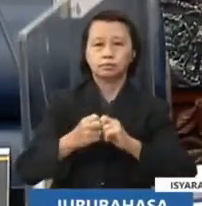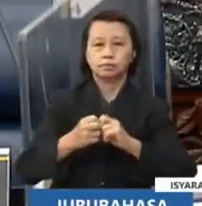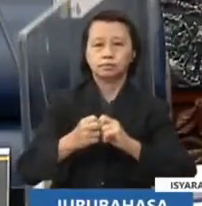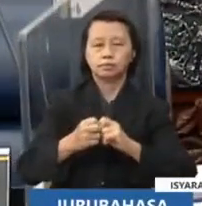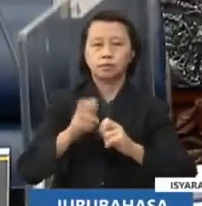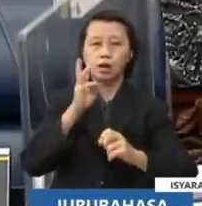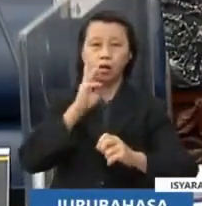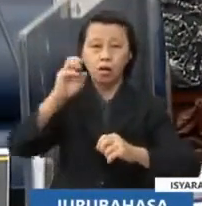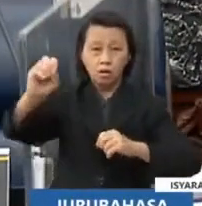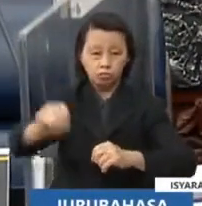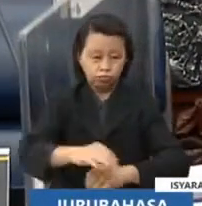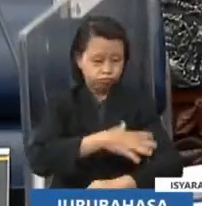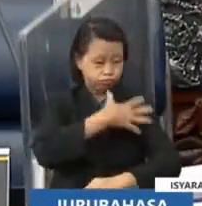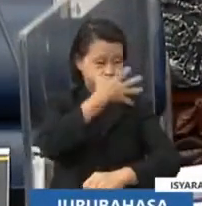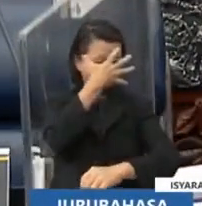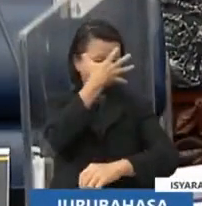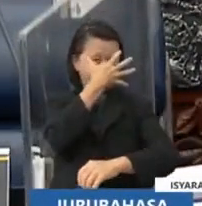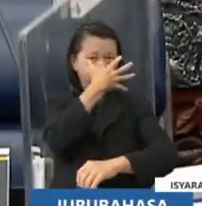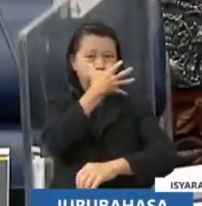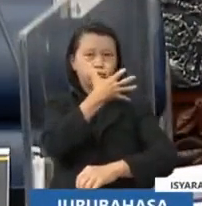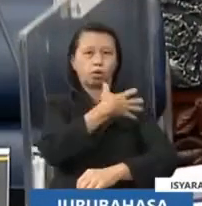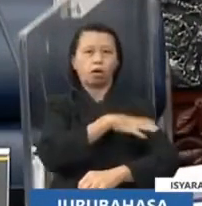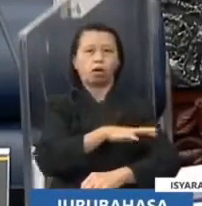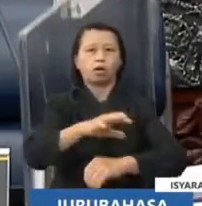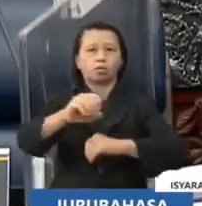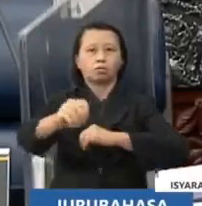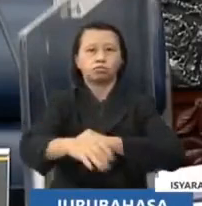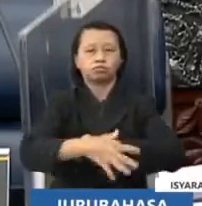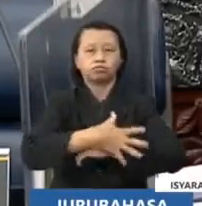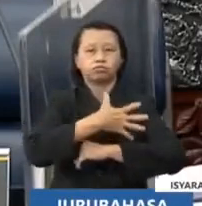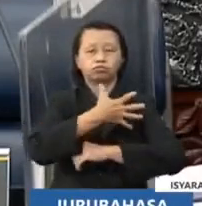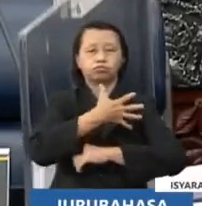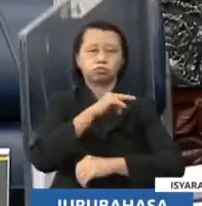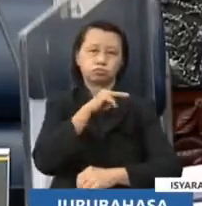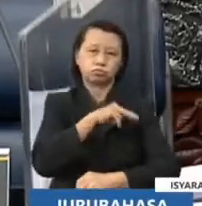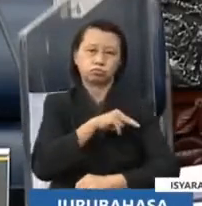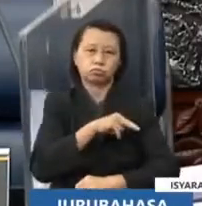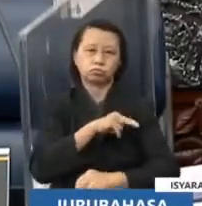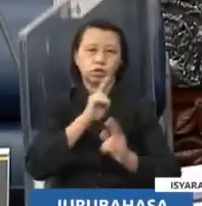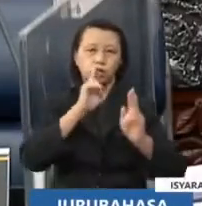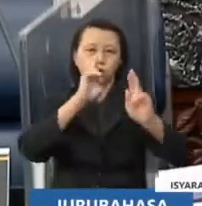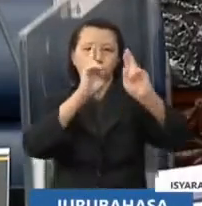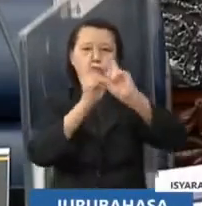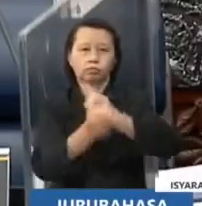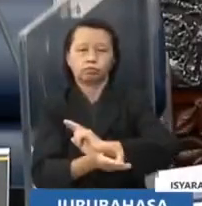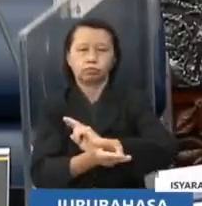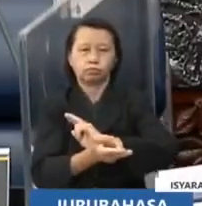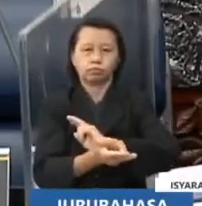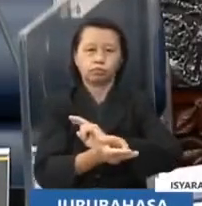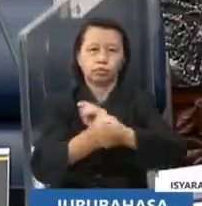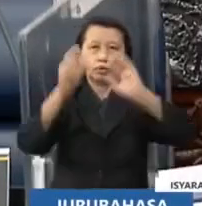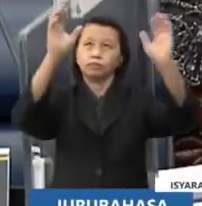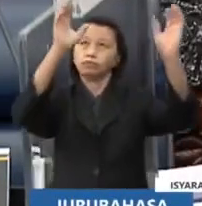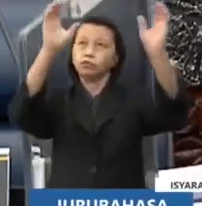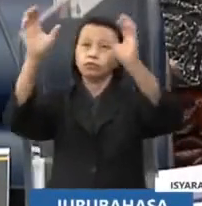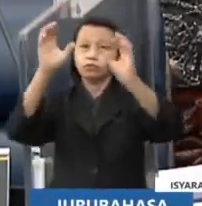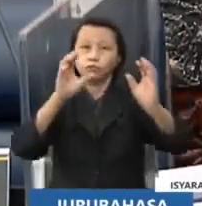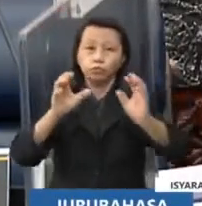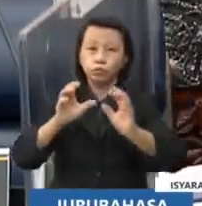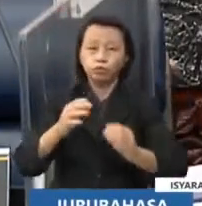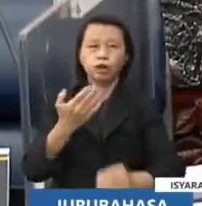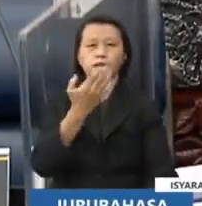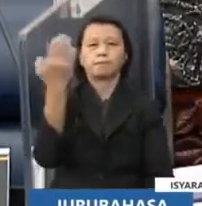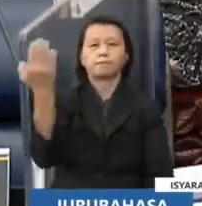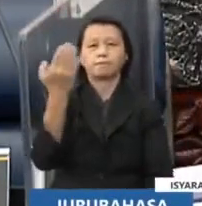fenomena IPA Samsons menang penomena yang dianggap sebagai fenomena perubahan cuaca yang